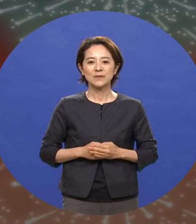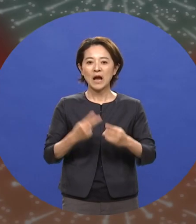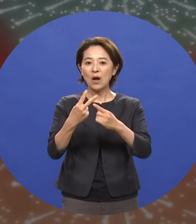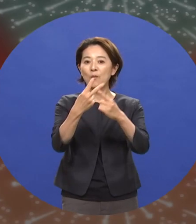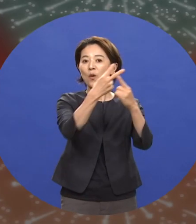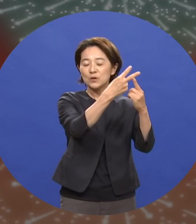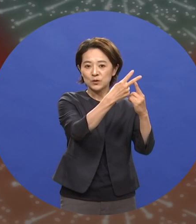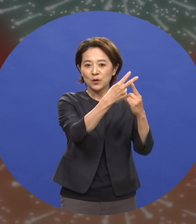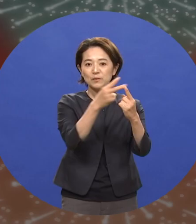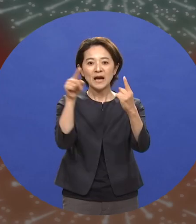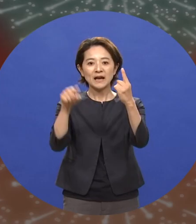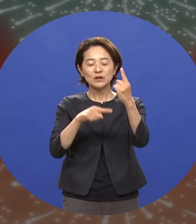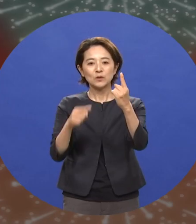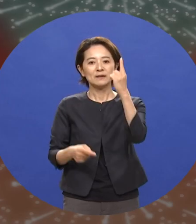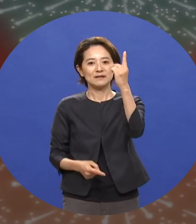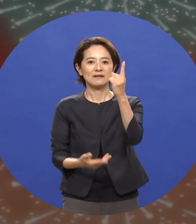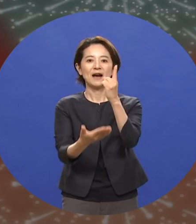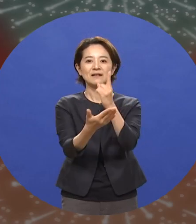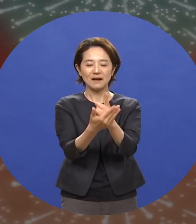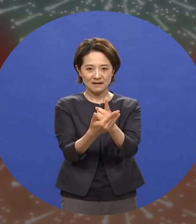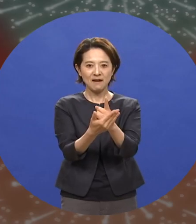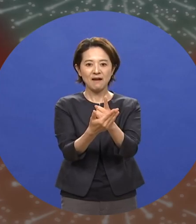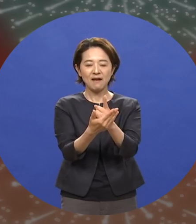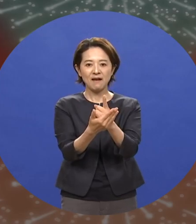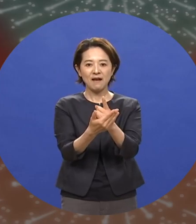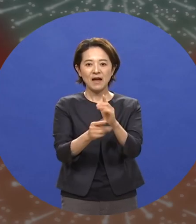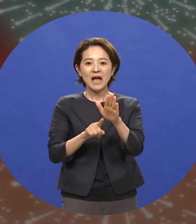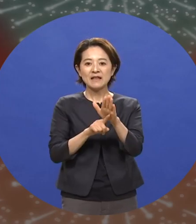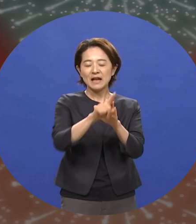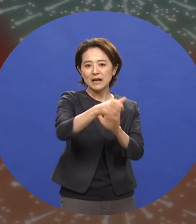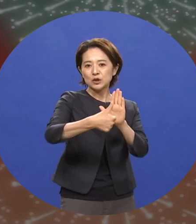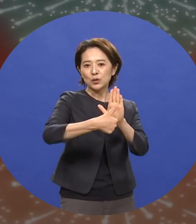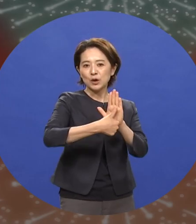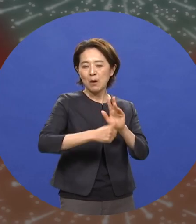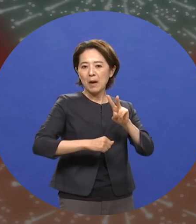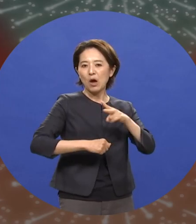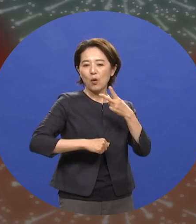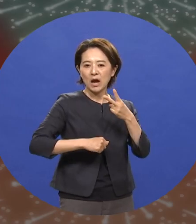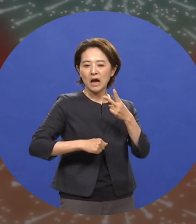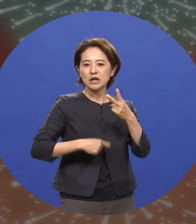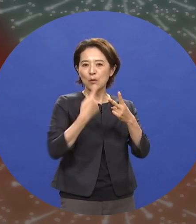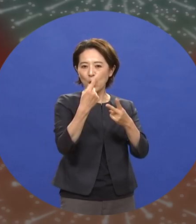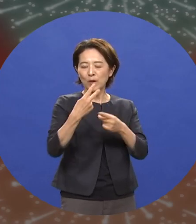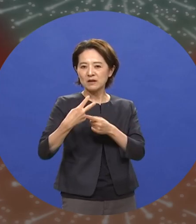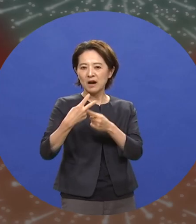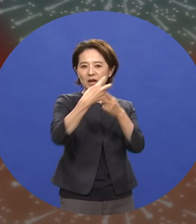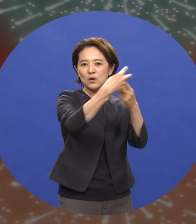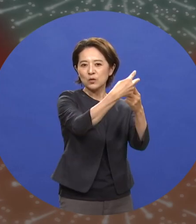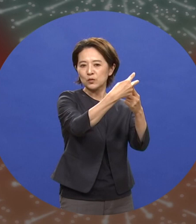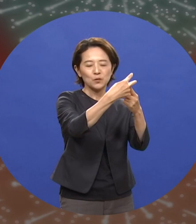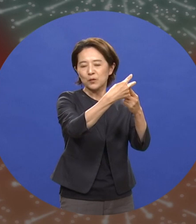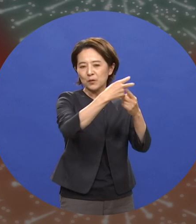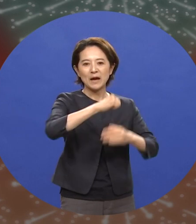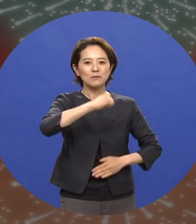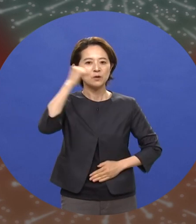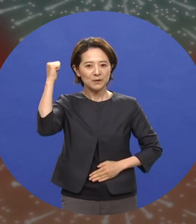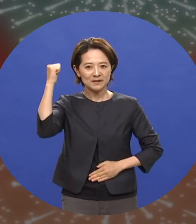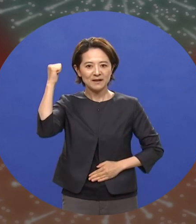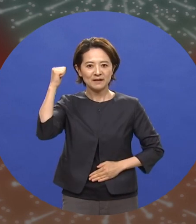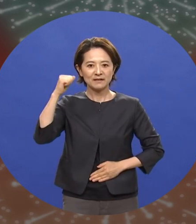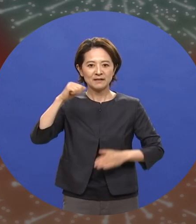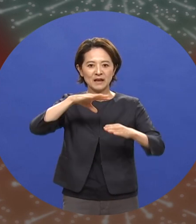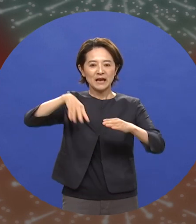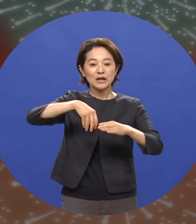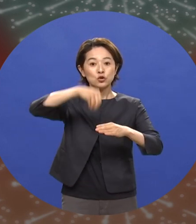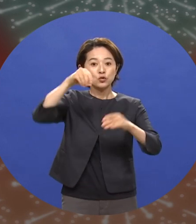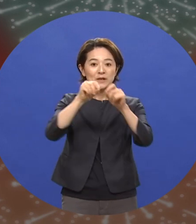申し込みは1人1回まで。代表者を取り替えての重複申し込みは無効。抽選結